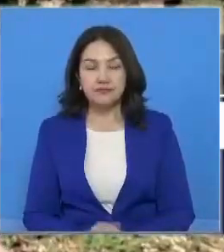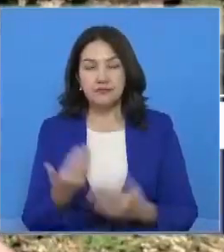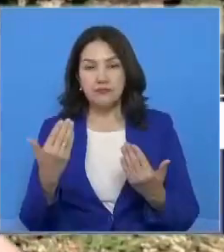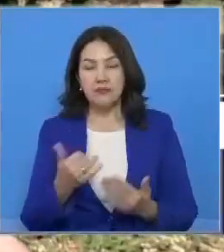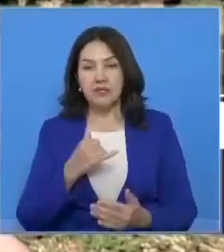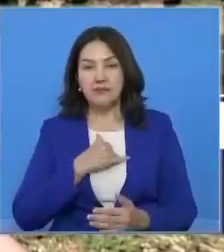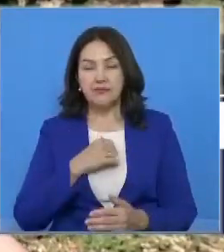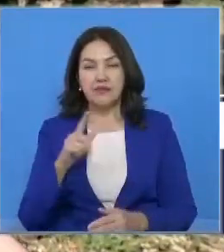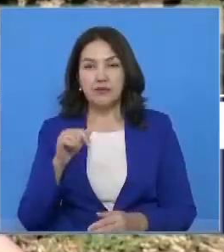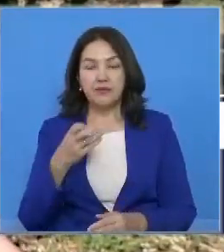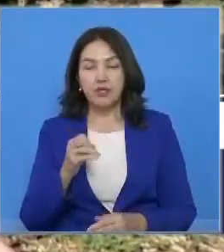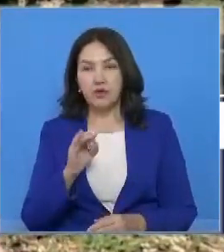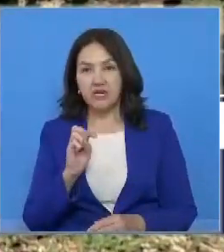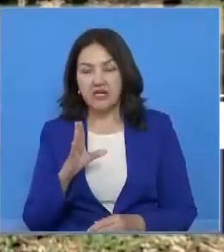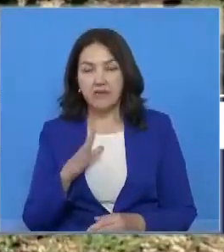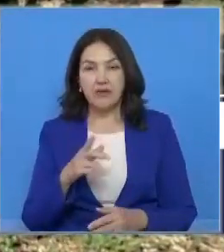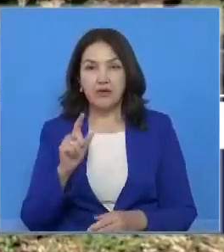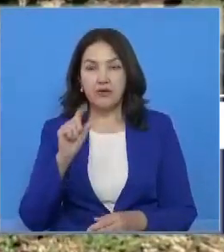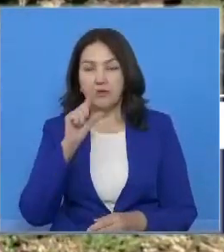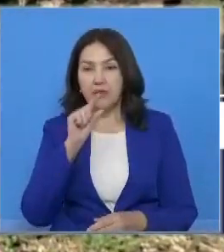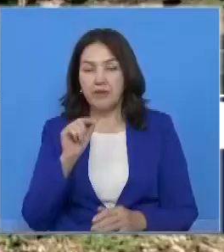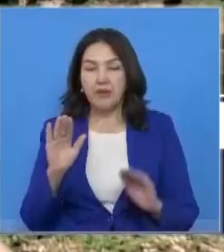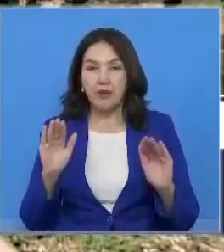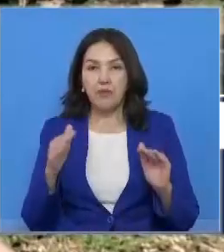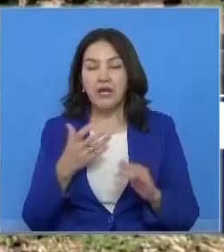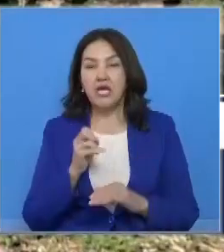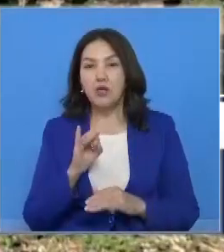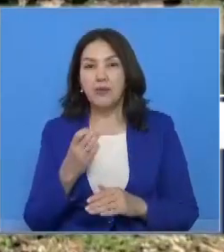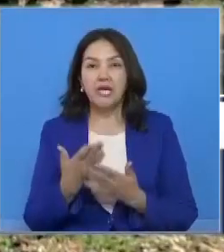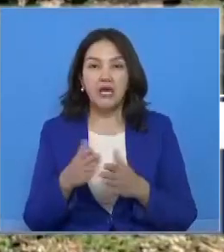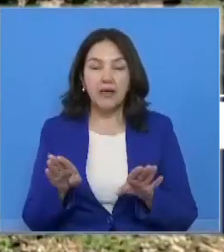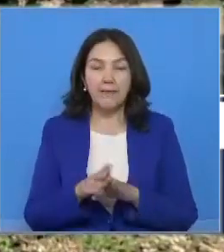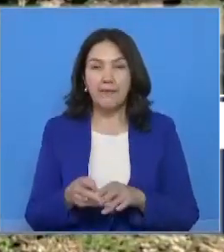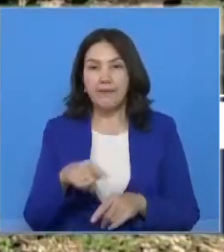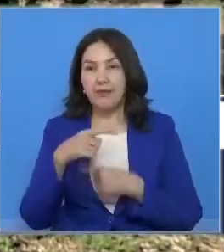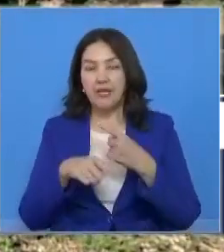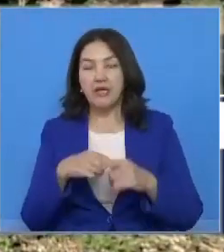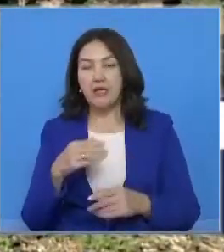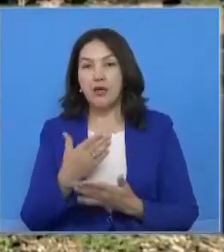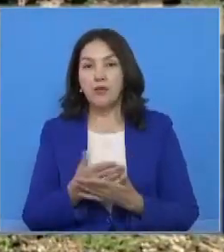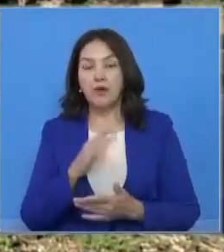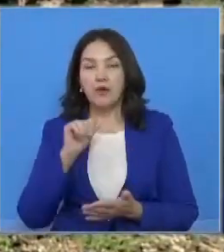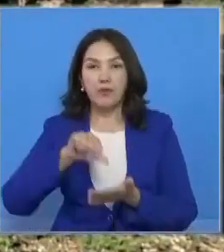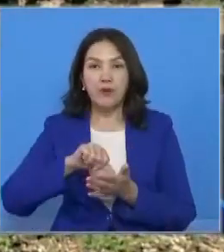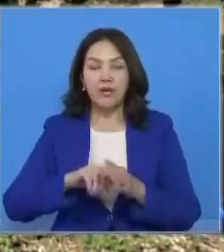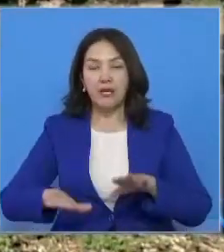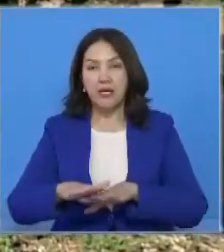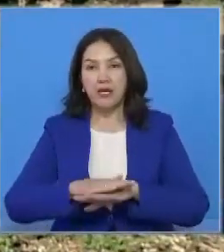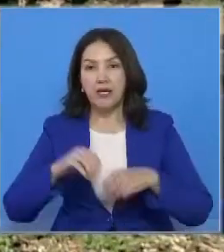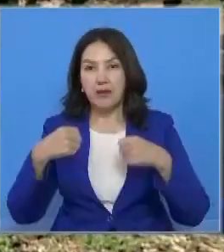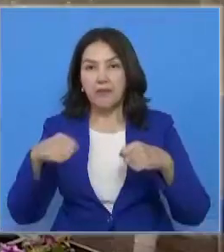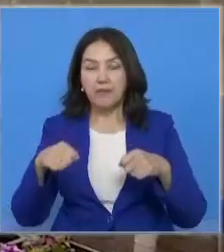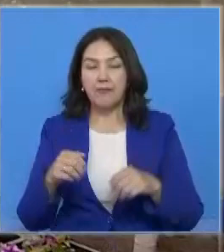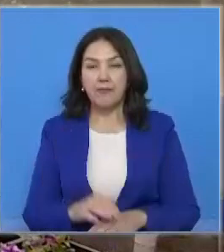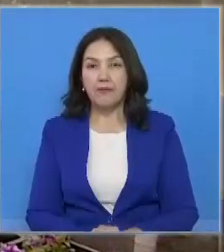Сейчас у меня более 100 голов бройлеров, более 100 птенцов породы кучинской юбилейной. В ближайшем будущем буду участвовать в ярмарках и продавать свою